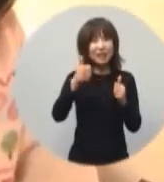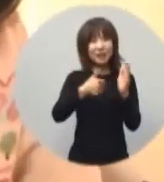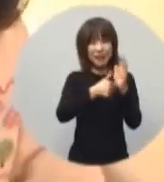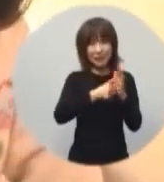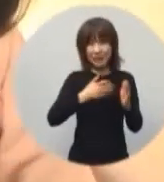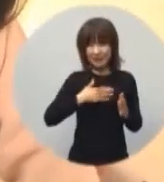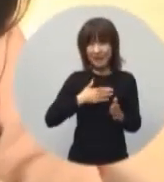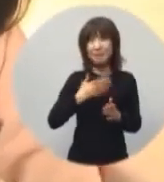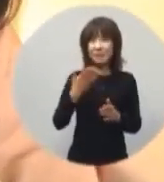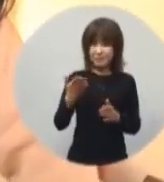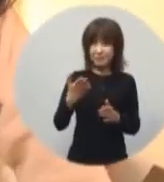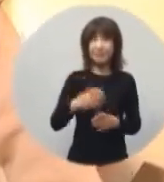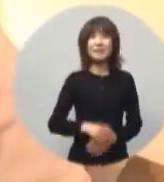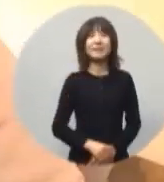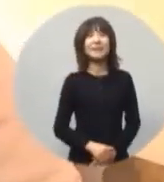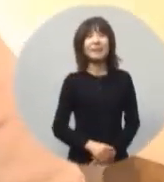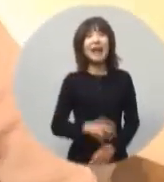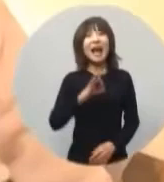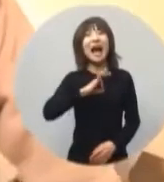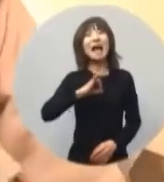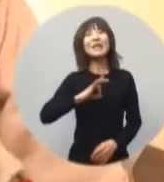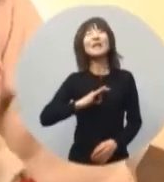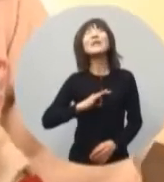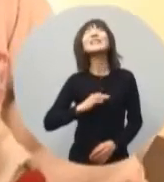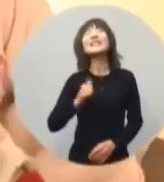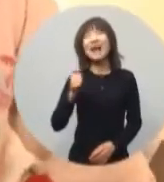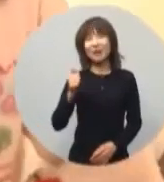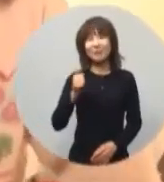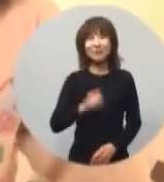ってる？ 服部さん。